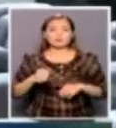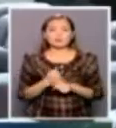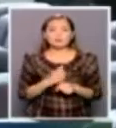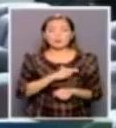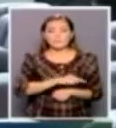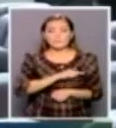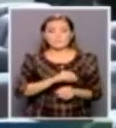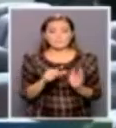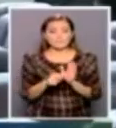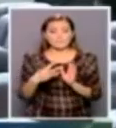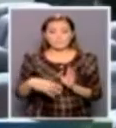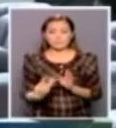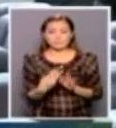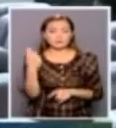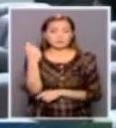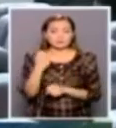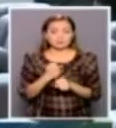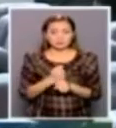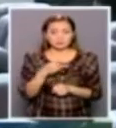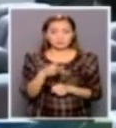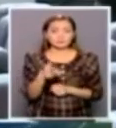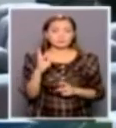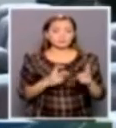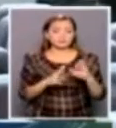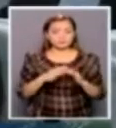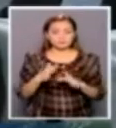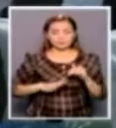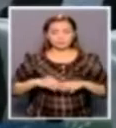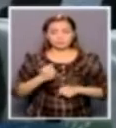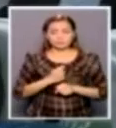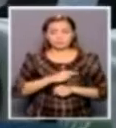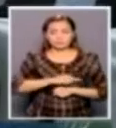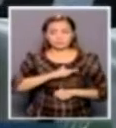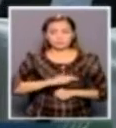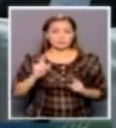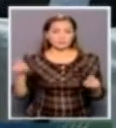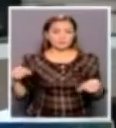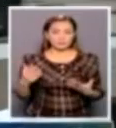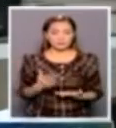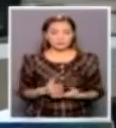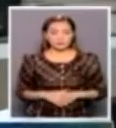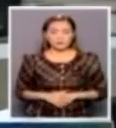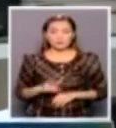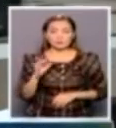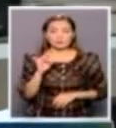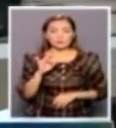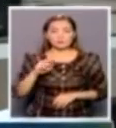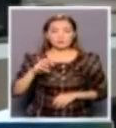құрылымы, 633 шаруа қожалығы, 3 өндірістік ауыл шаруашылық кооперативі қарқынды дамуда. Құрманғаз